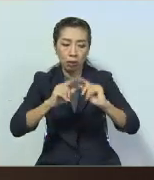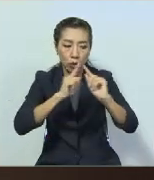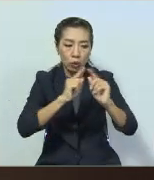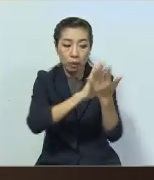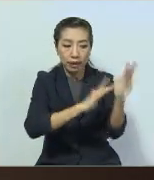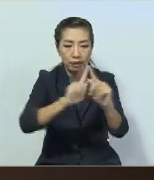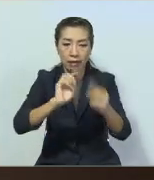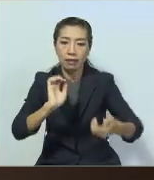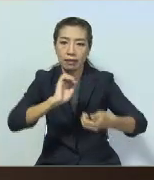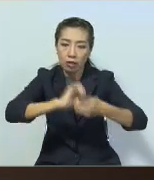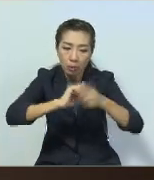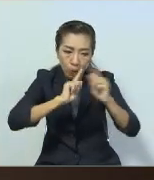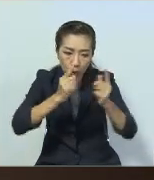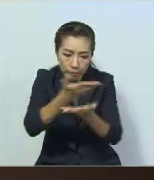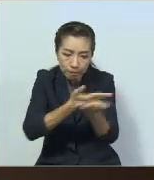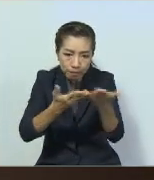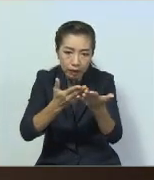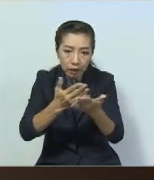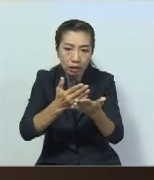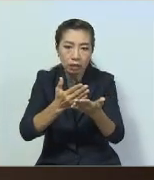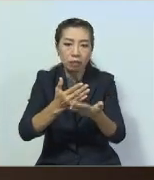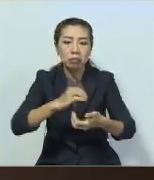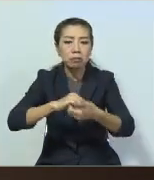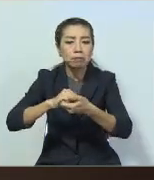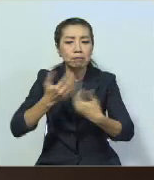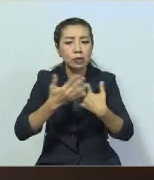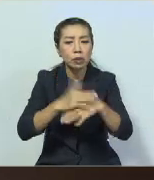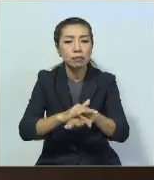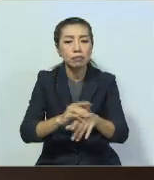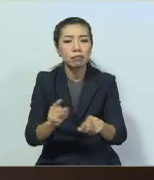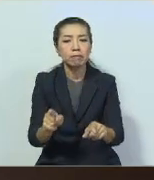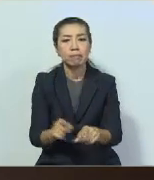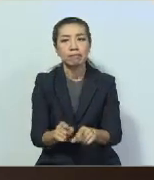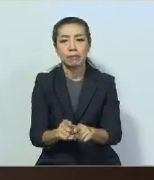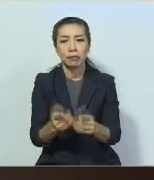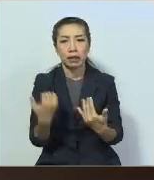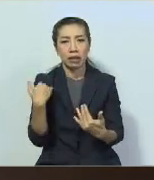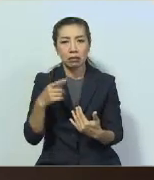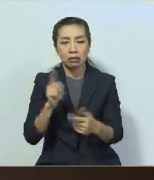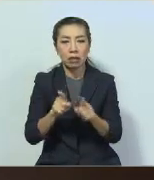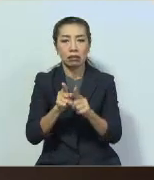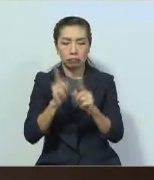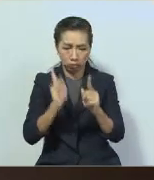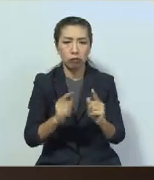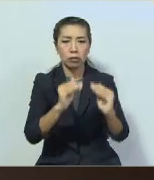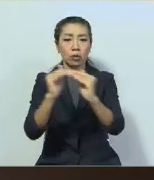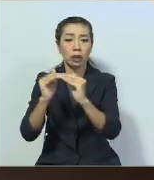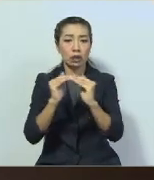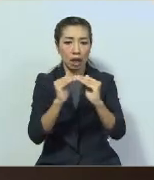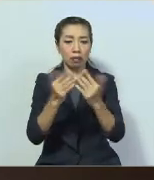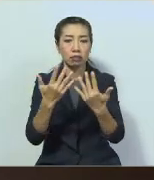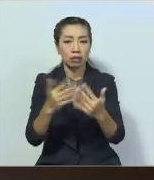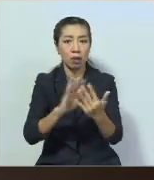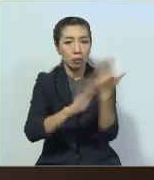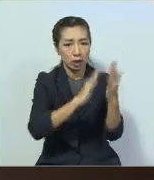พื่อมันจะเป็นเขาเรียกว่ามันจะต้องมีความยุติธรรมนะและได้รับการยอมรับกันในเว